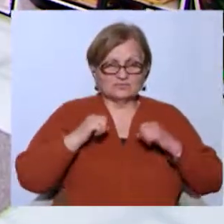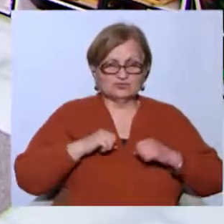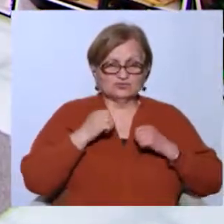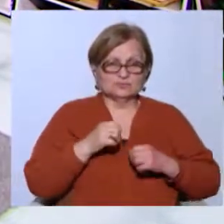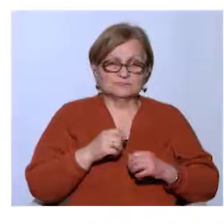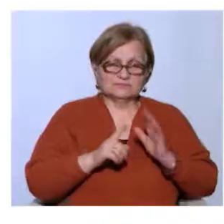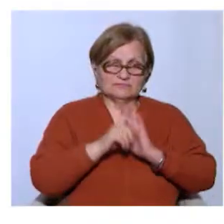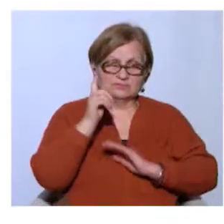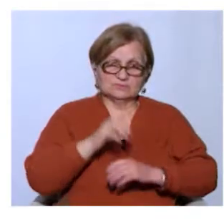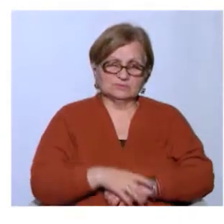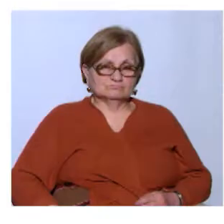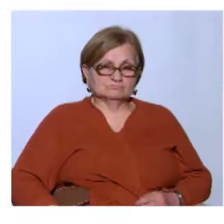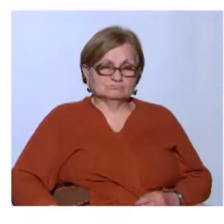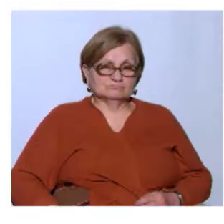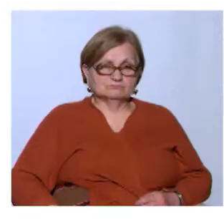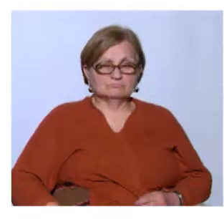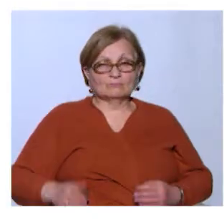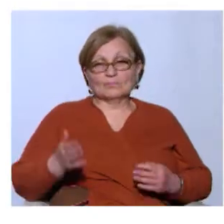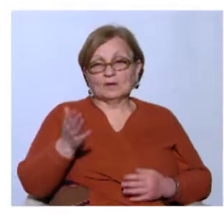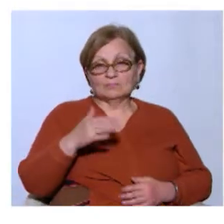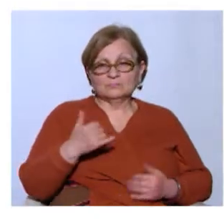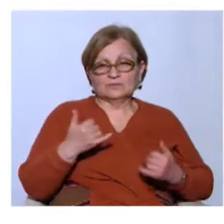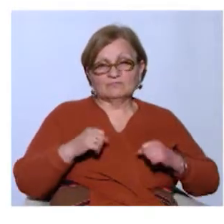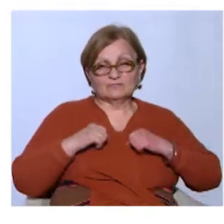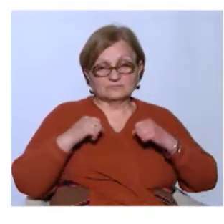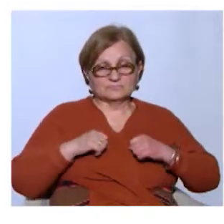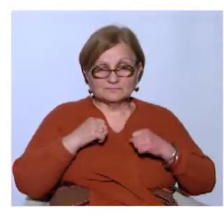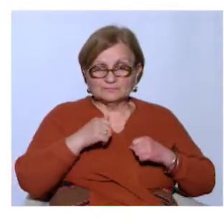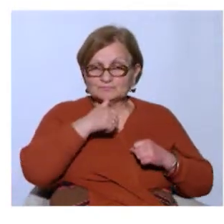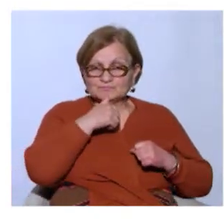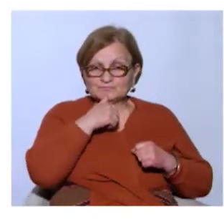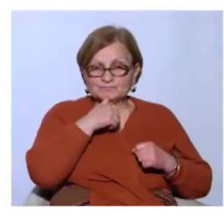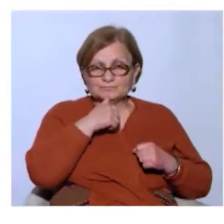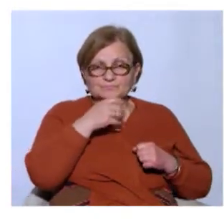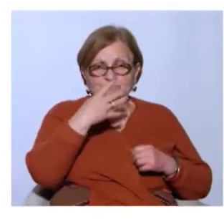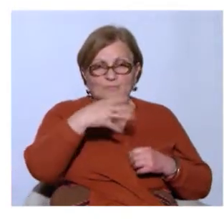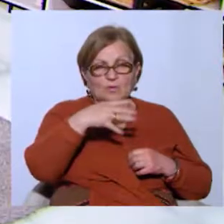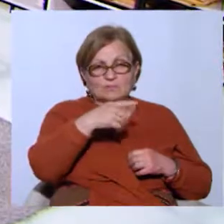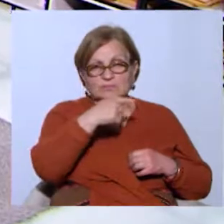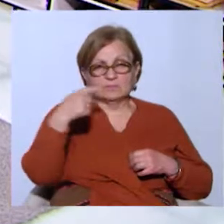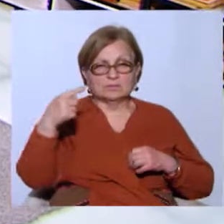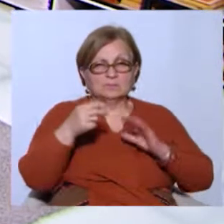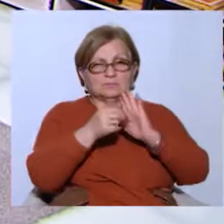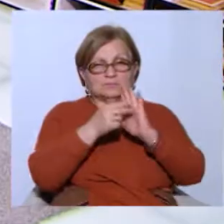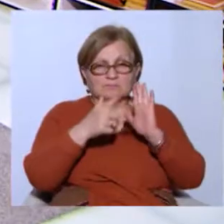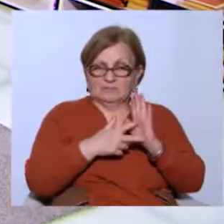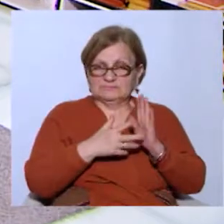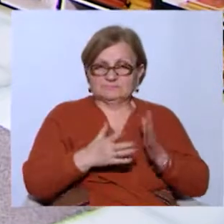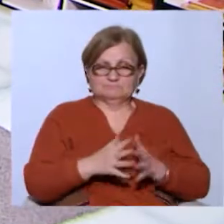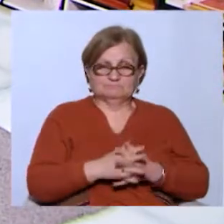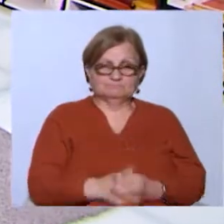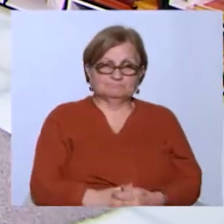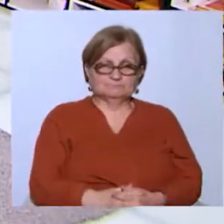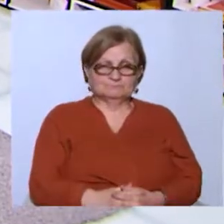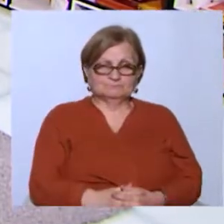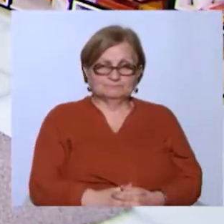კარგი, აბა დავიწყოთ. მოდი ახლა გავივარჯიშოთ და 40-ს გამოვაკლოთ მაგალითად 18.